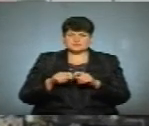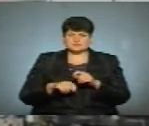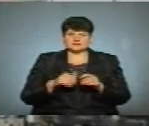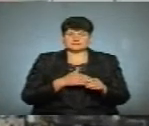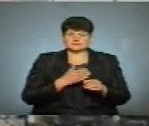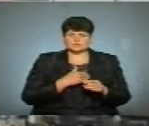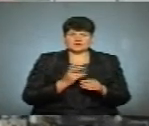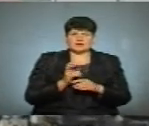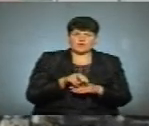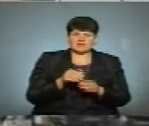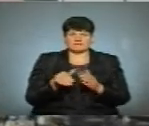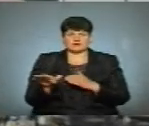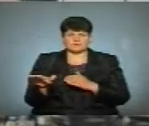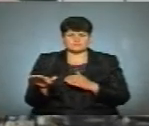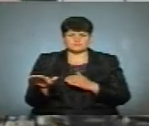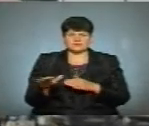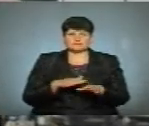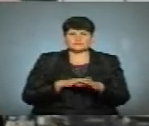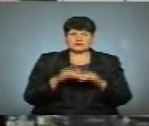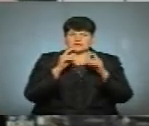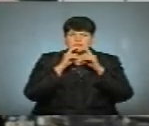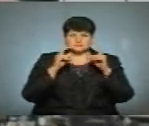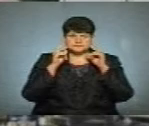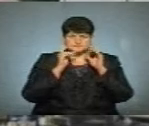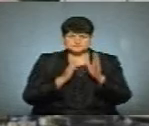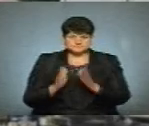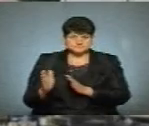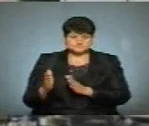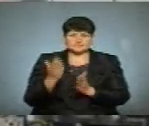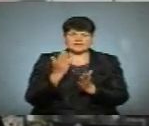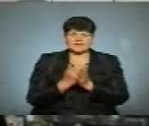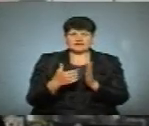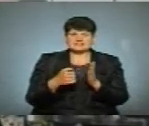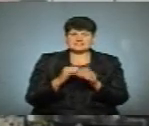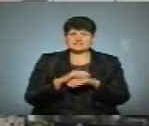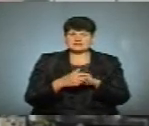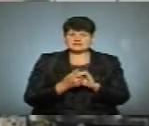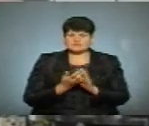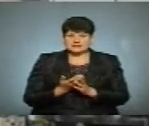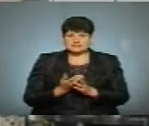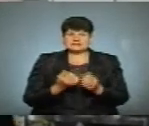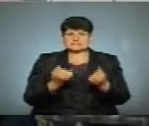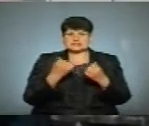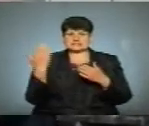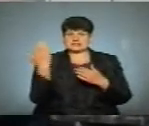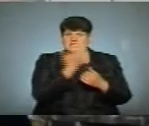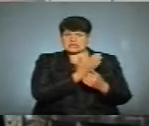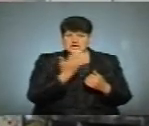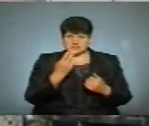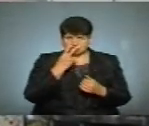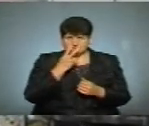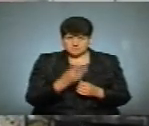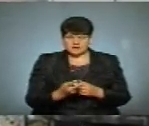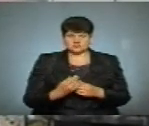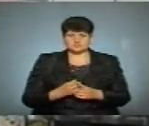і виході, дотримання маскового режиму, наявність дезінфекторів, захисні екрани, які ви бачите між продавцями і